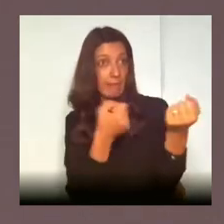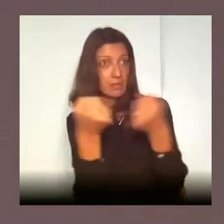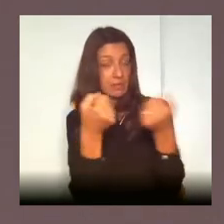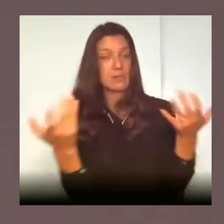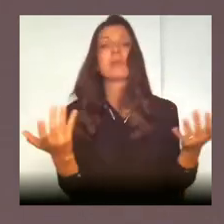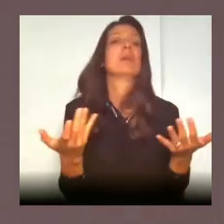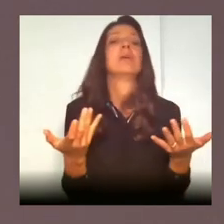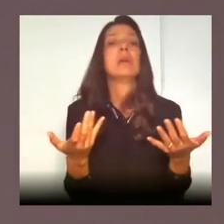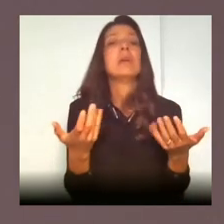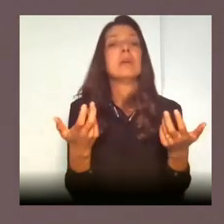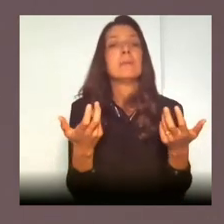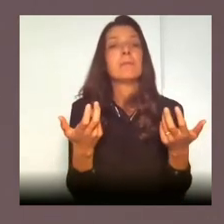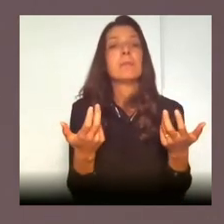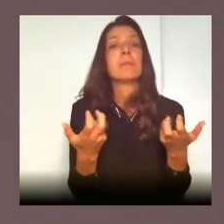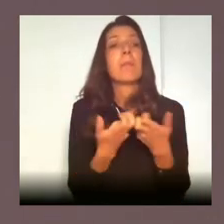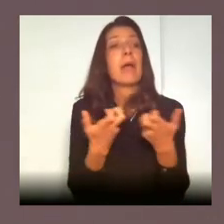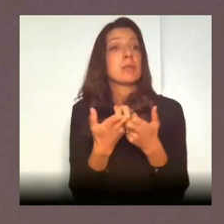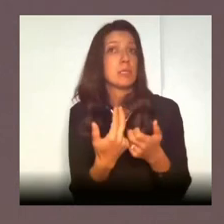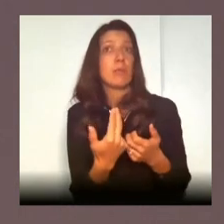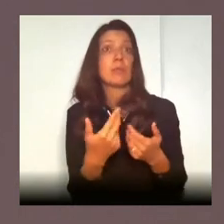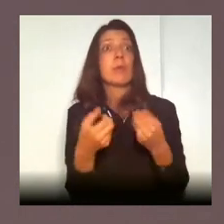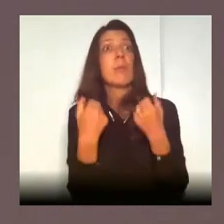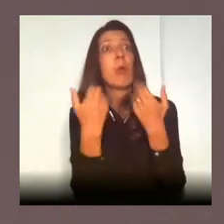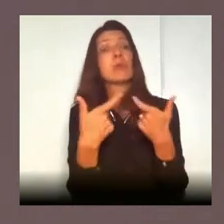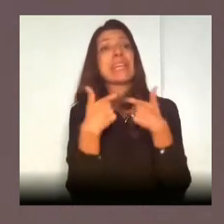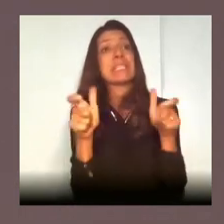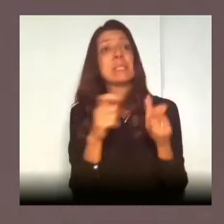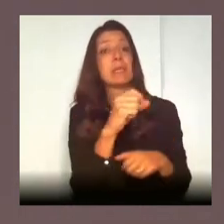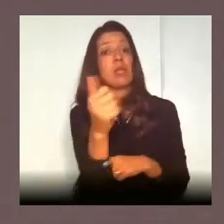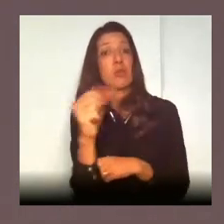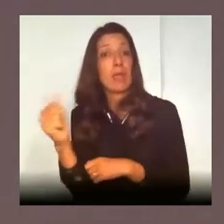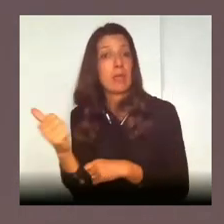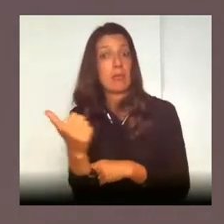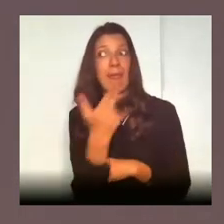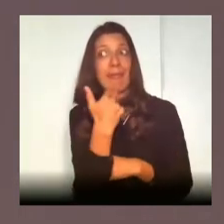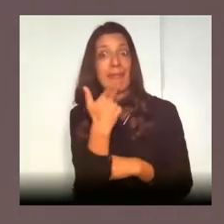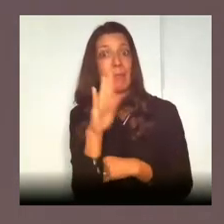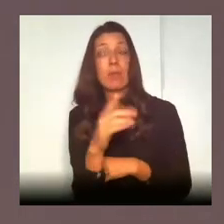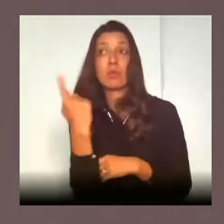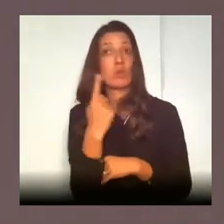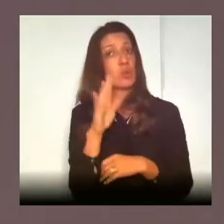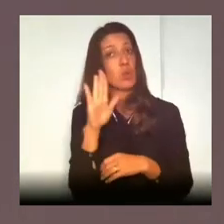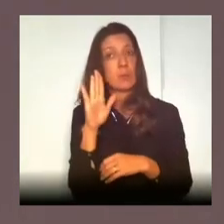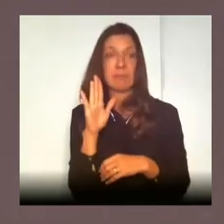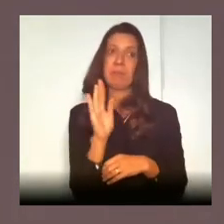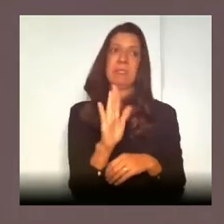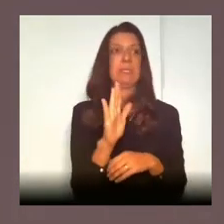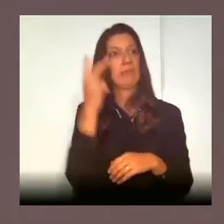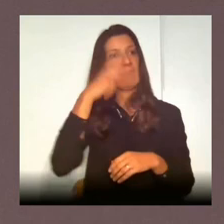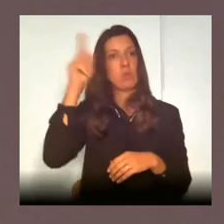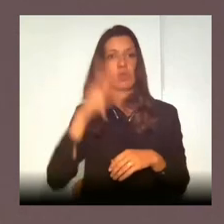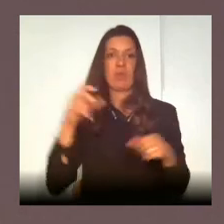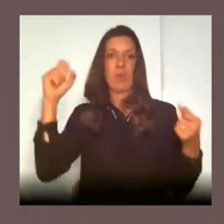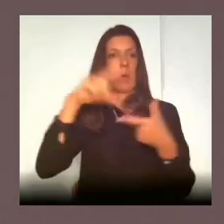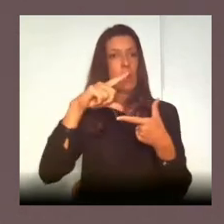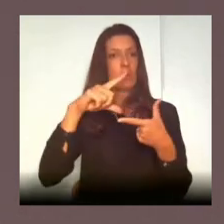notamment l'égalité numérique, l'accessibilité numérique a toujours été dans notre ADN. On s'est bâti sur